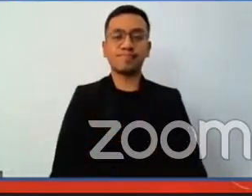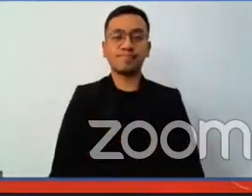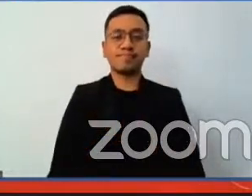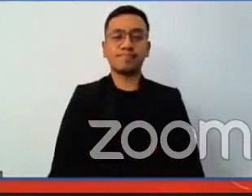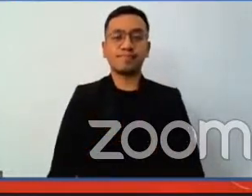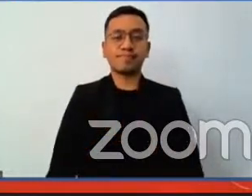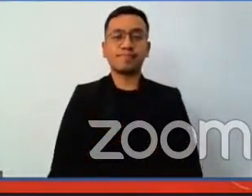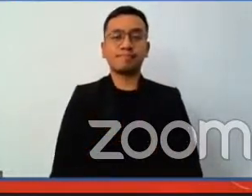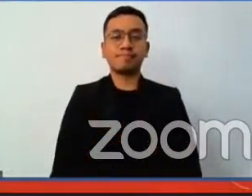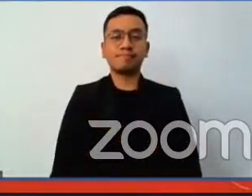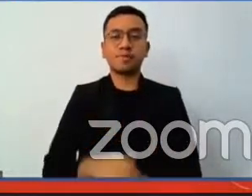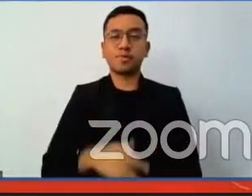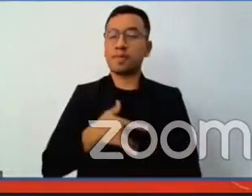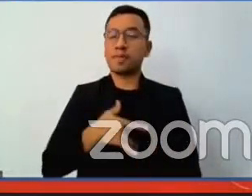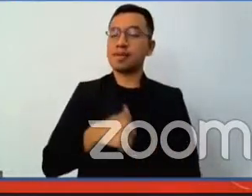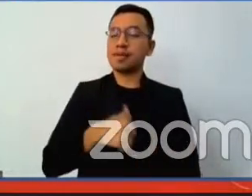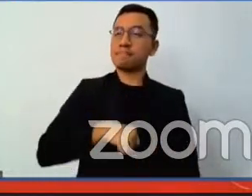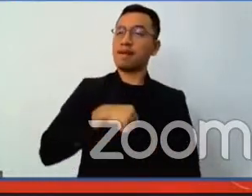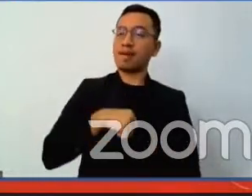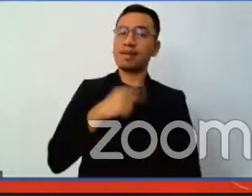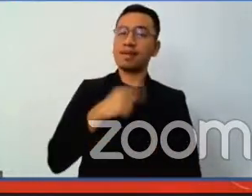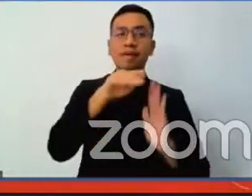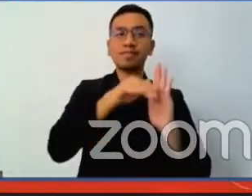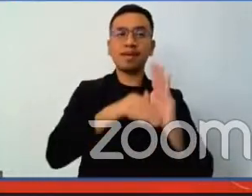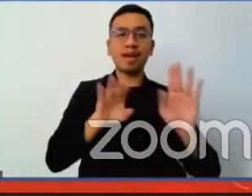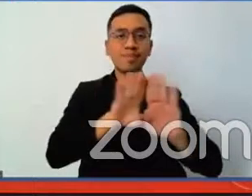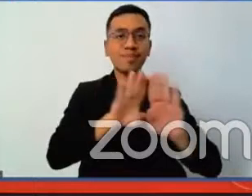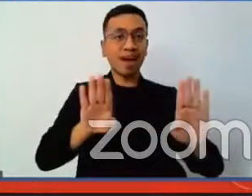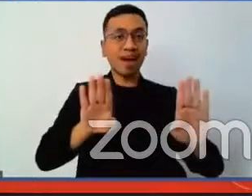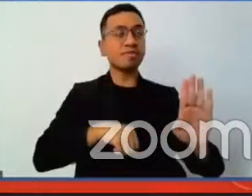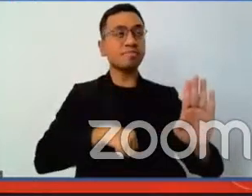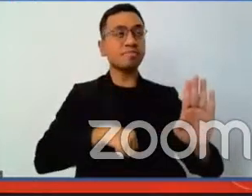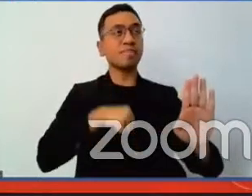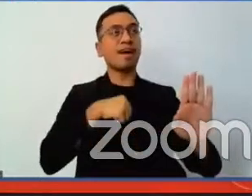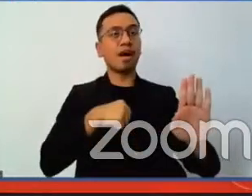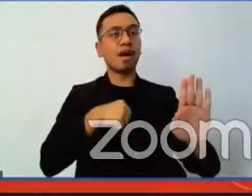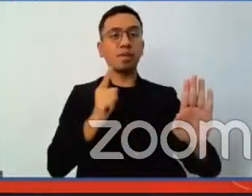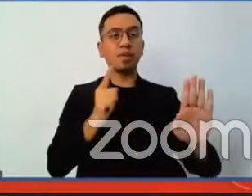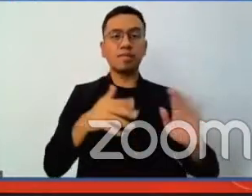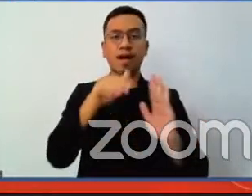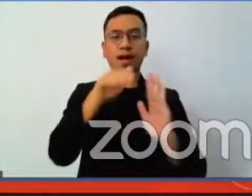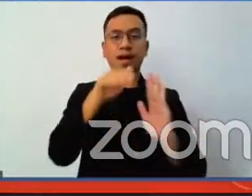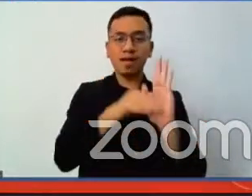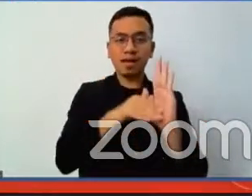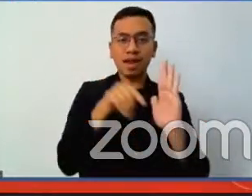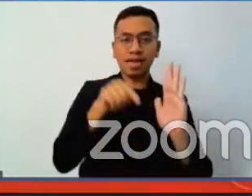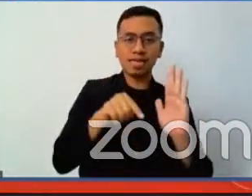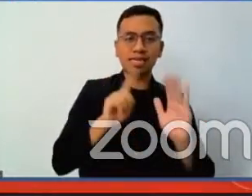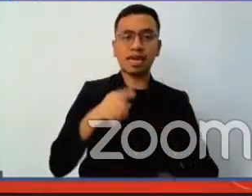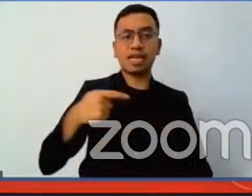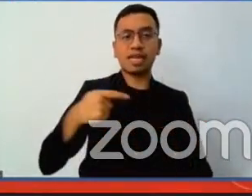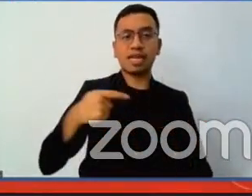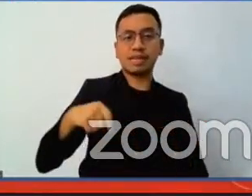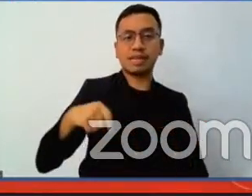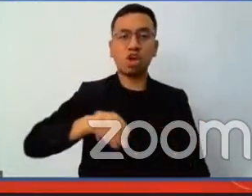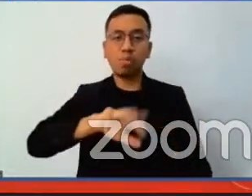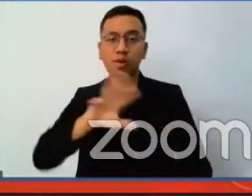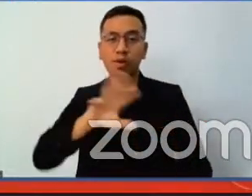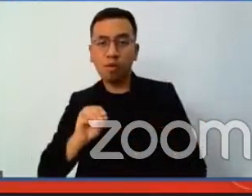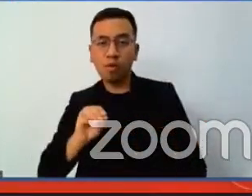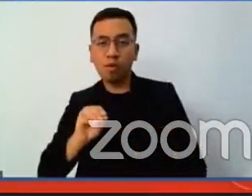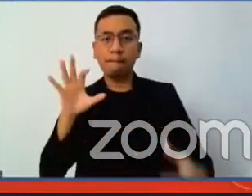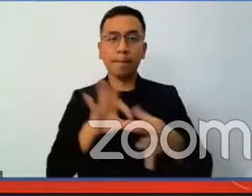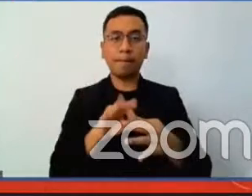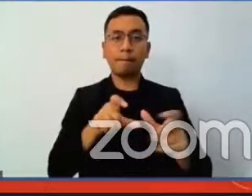tersendiri bagi saya untuk membuka acara ini, di mana acara ini merupakan sebuah kegiatan yang diadakan oleh Kementerian Kominfo bekerjasama dengan